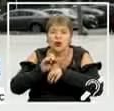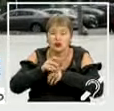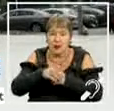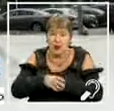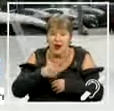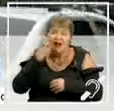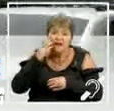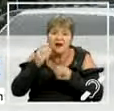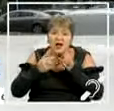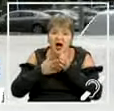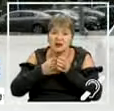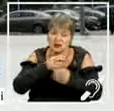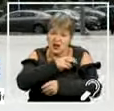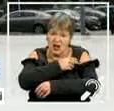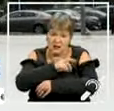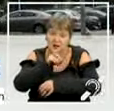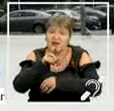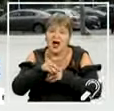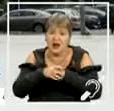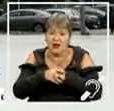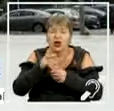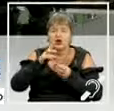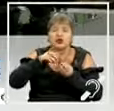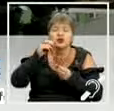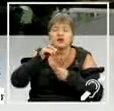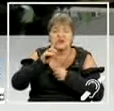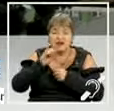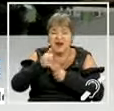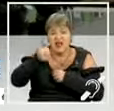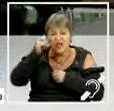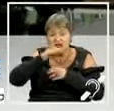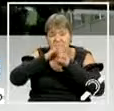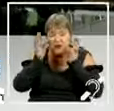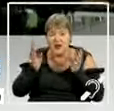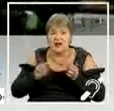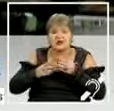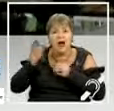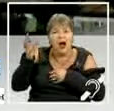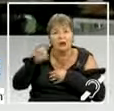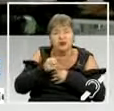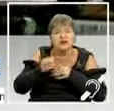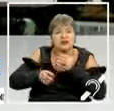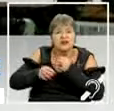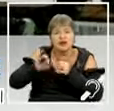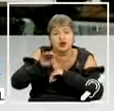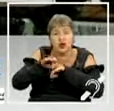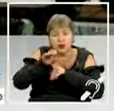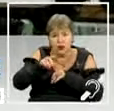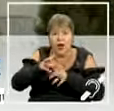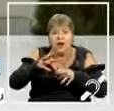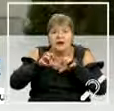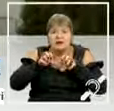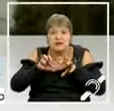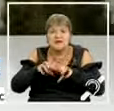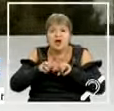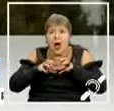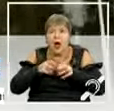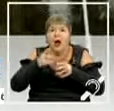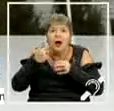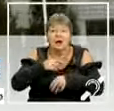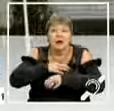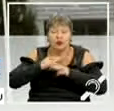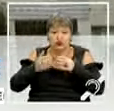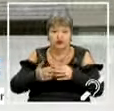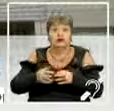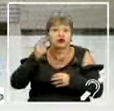Tânăra a ajuns la maternitatea spitalului județean luni dimineață, dusă de soțul ei pentru că avea contracții. Sarcina era la termen și fusese